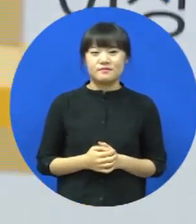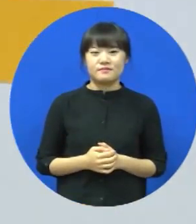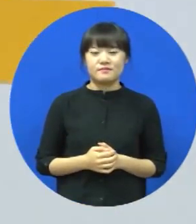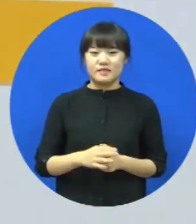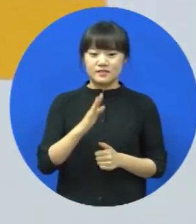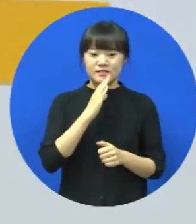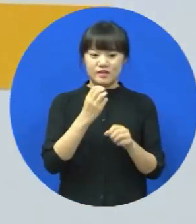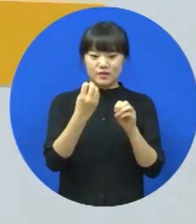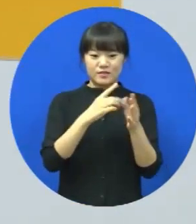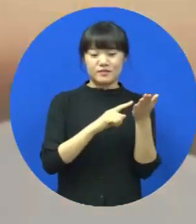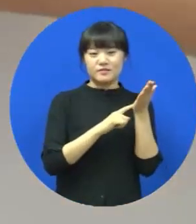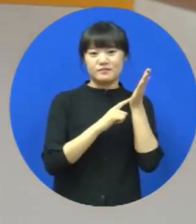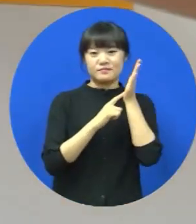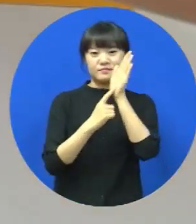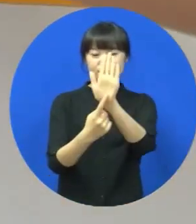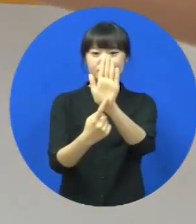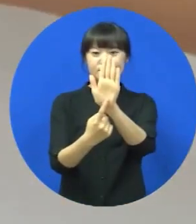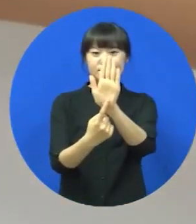대망의 정답 공개.